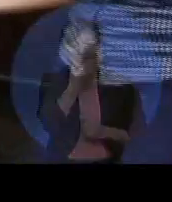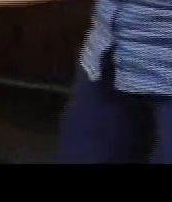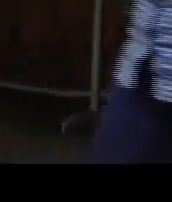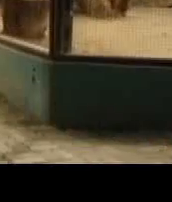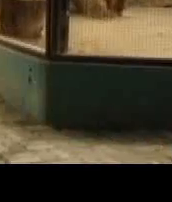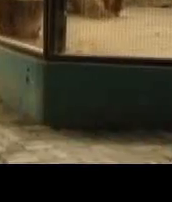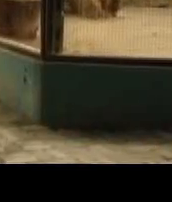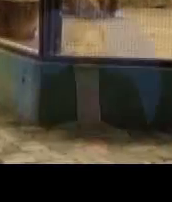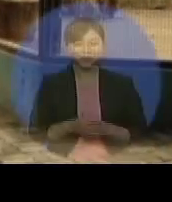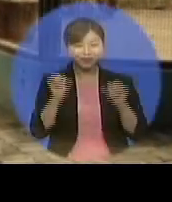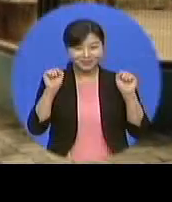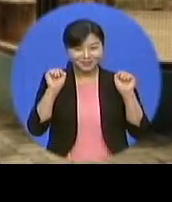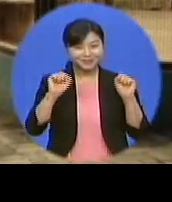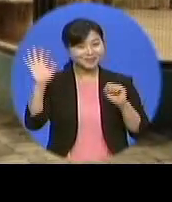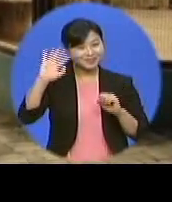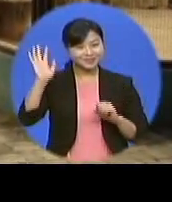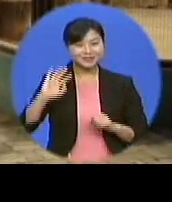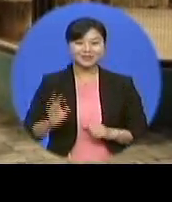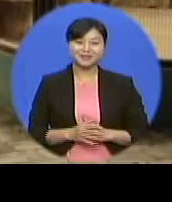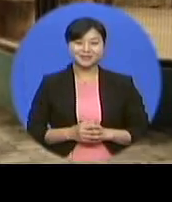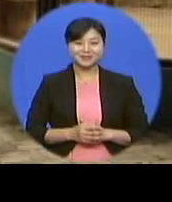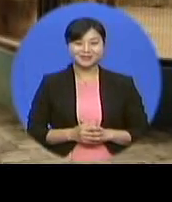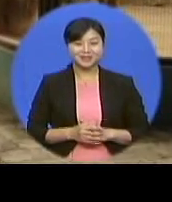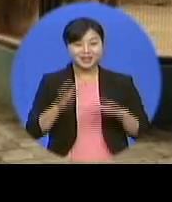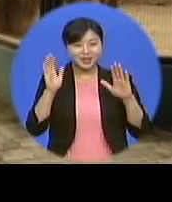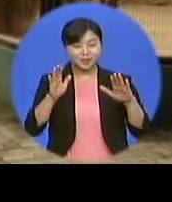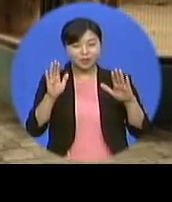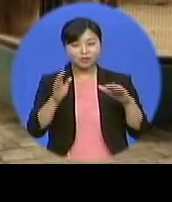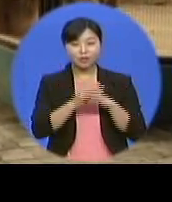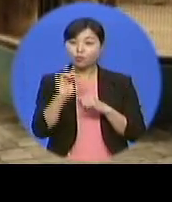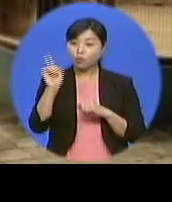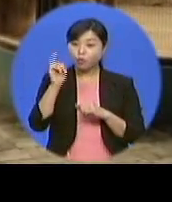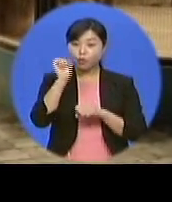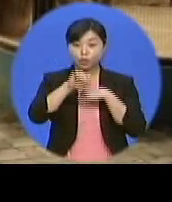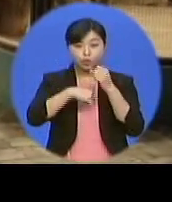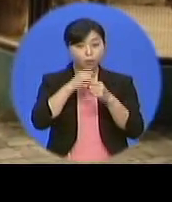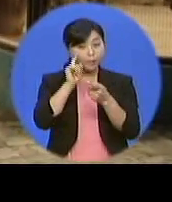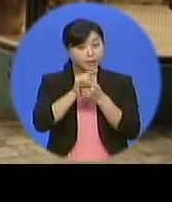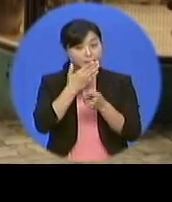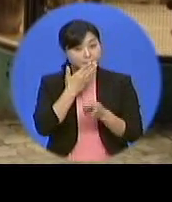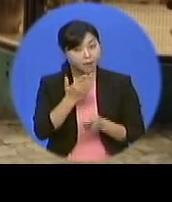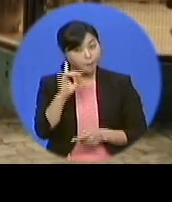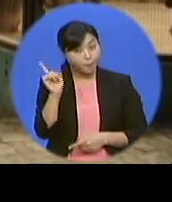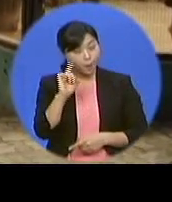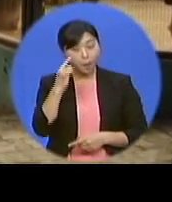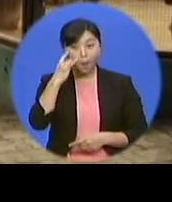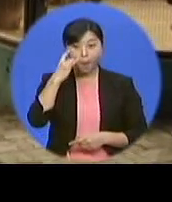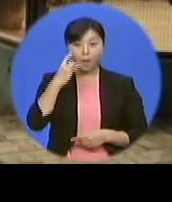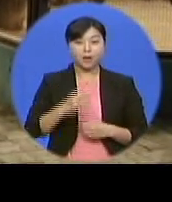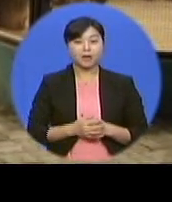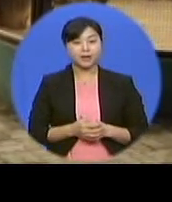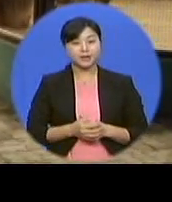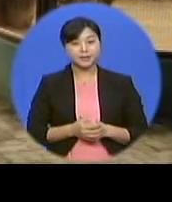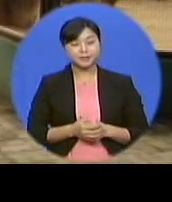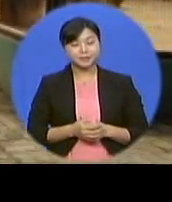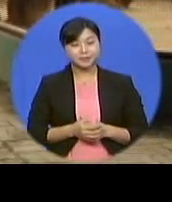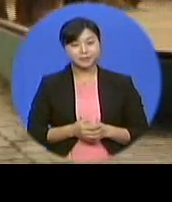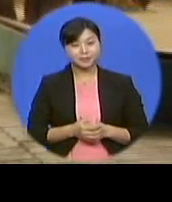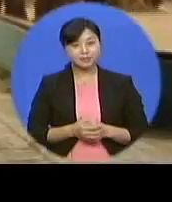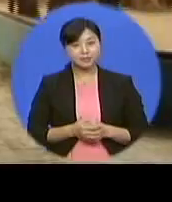오랑이 안녕. 자, 이번에는 또 어떤 동물을 만날 수 있을지 궁금하시죠?